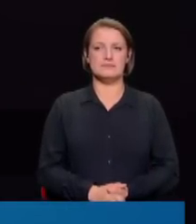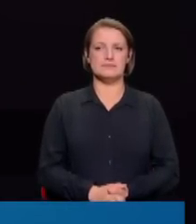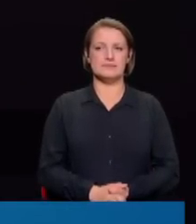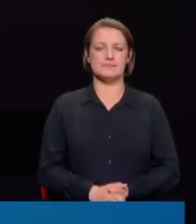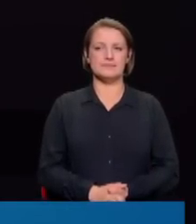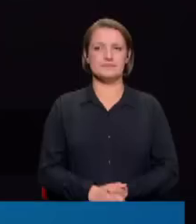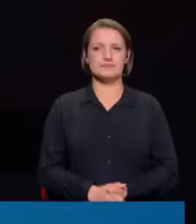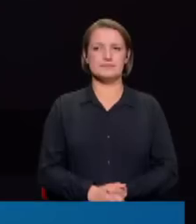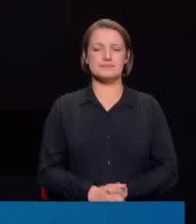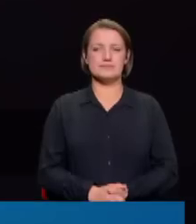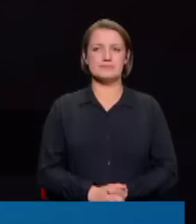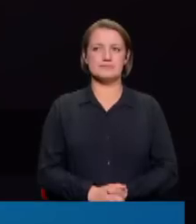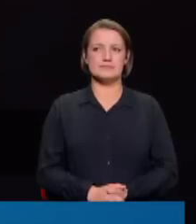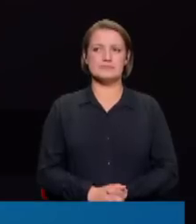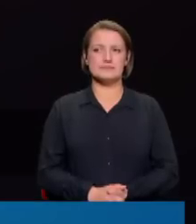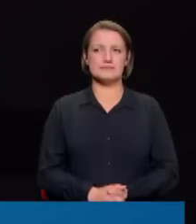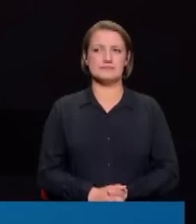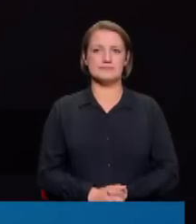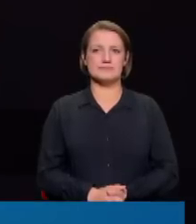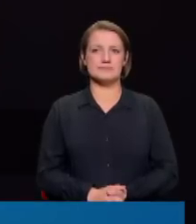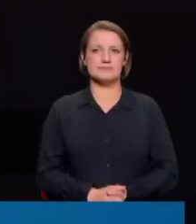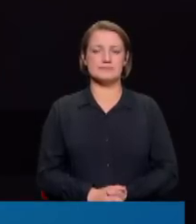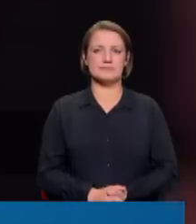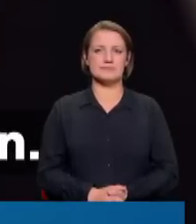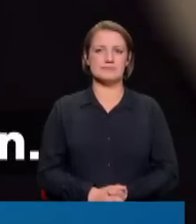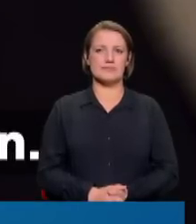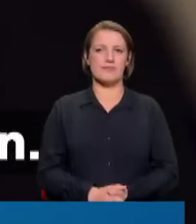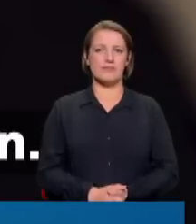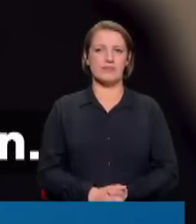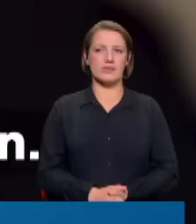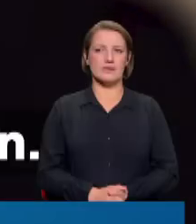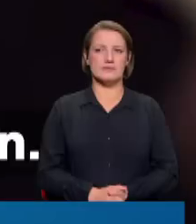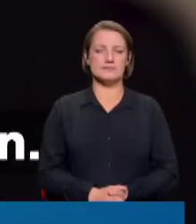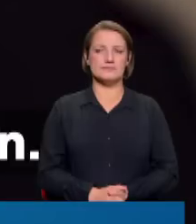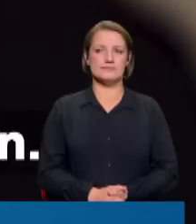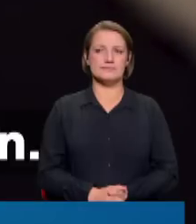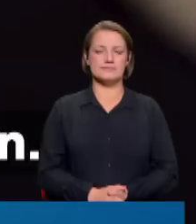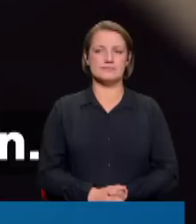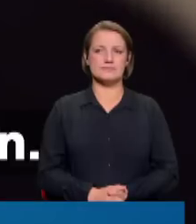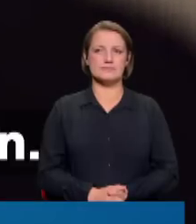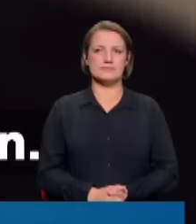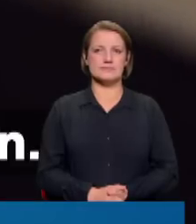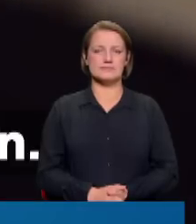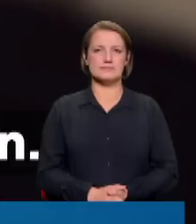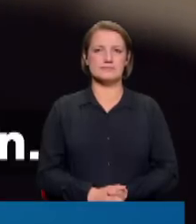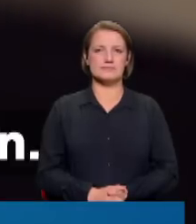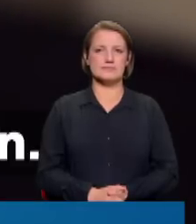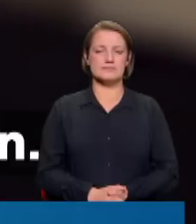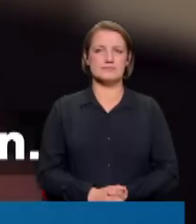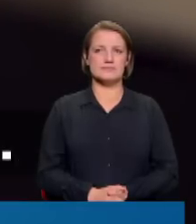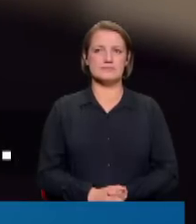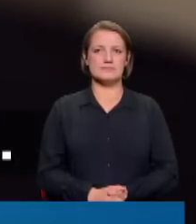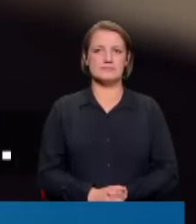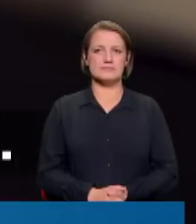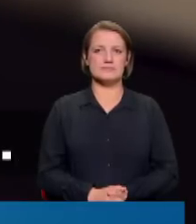ölün demeye de Dünyada yaşayan insanlar hayır der Ne yapacak Netanyahu yani oturacak Ertesi sabah